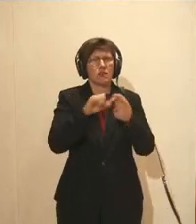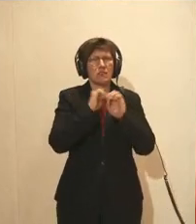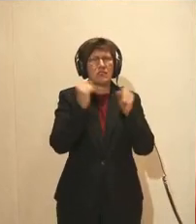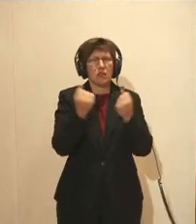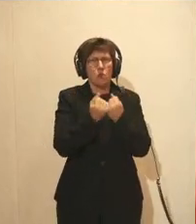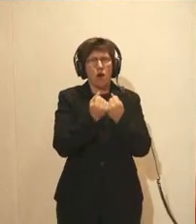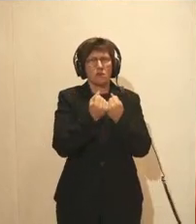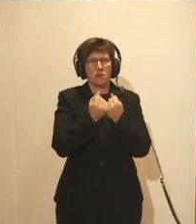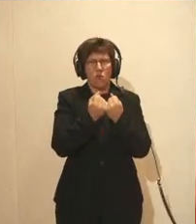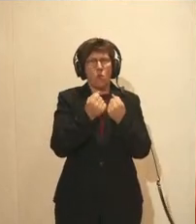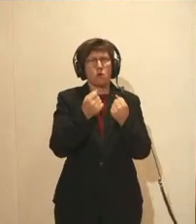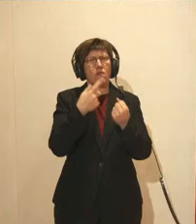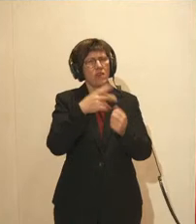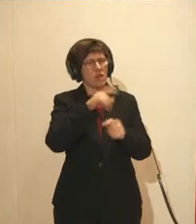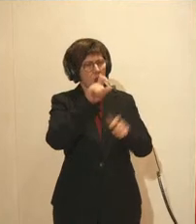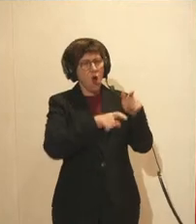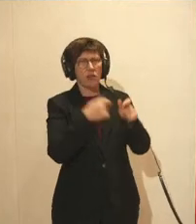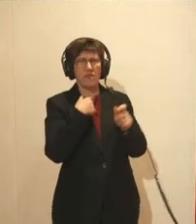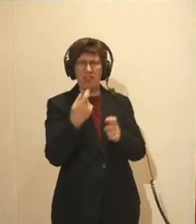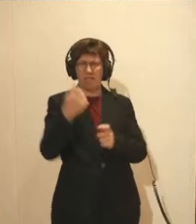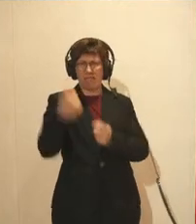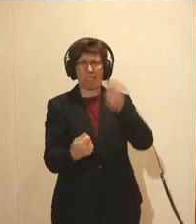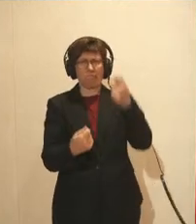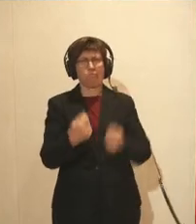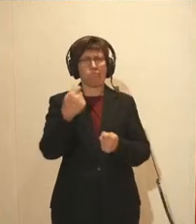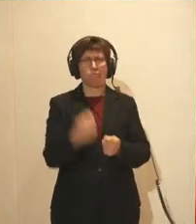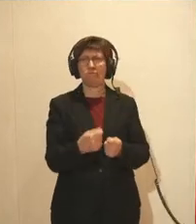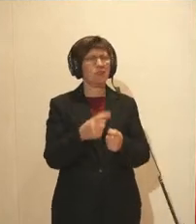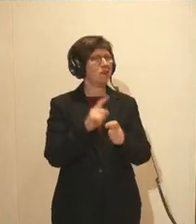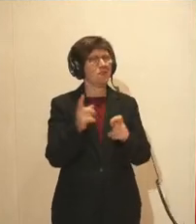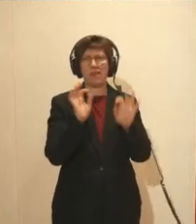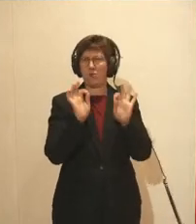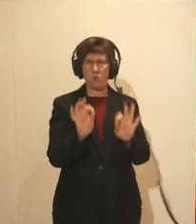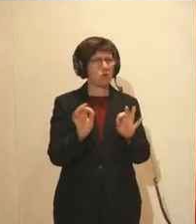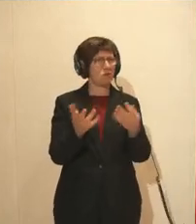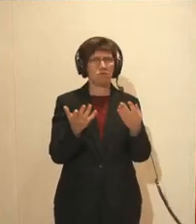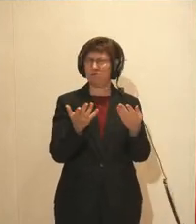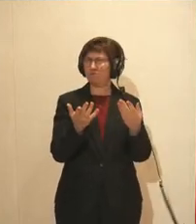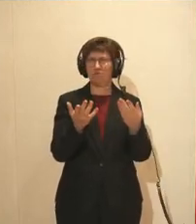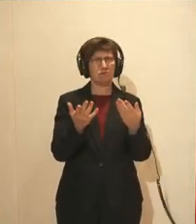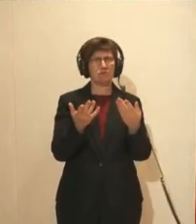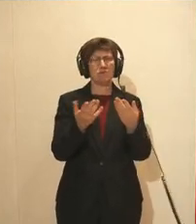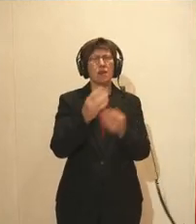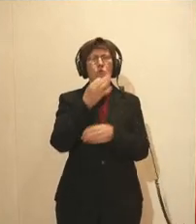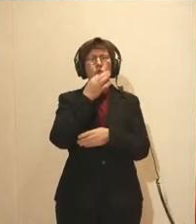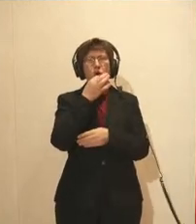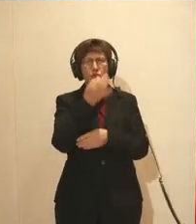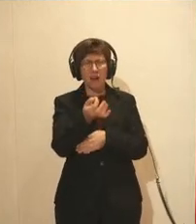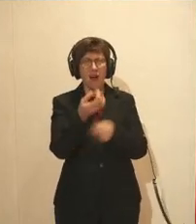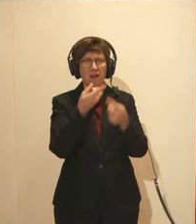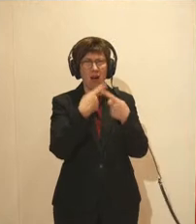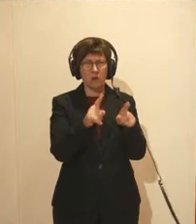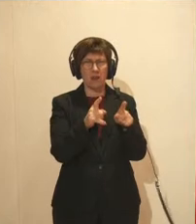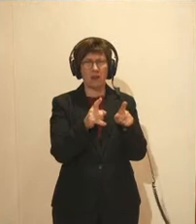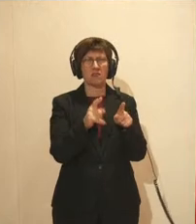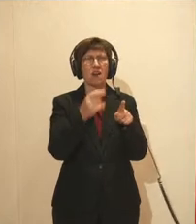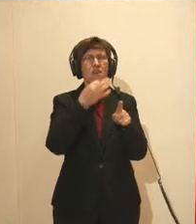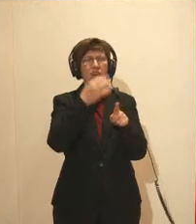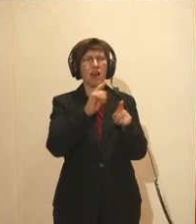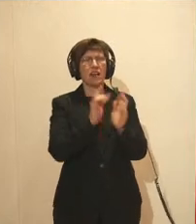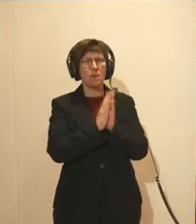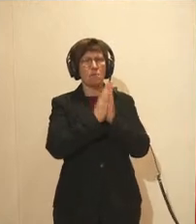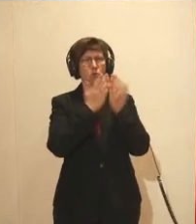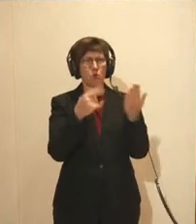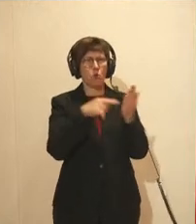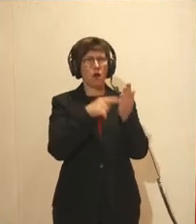so ist dann in dem aufstieg ist die frage